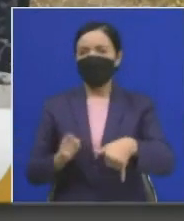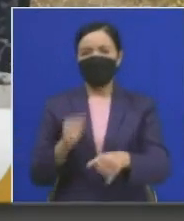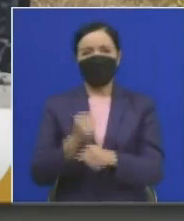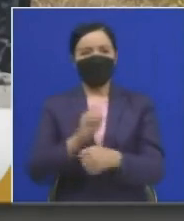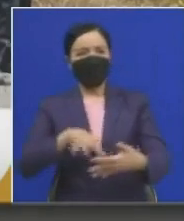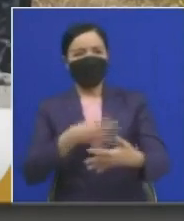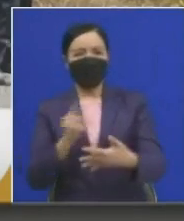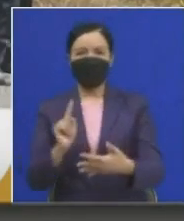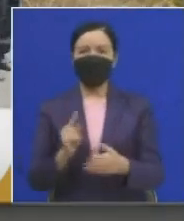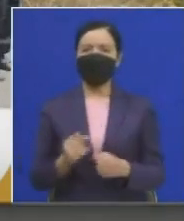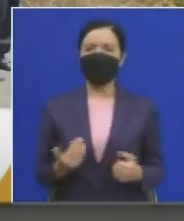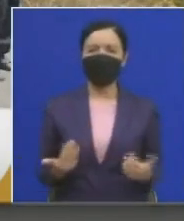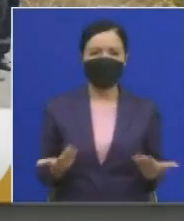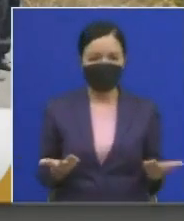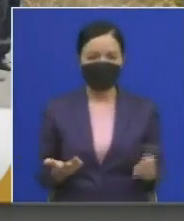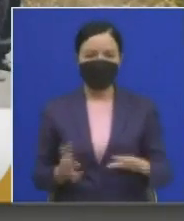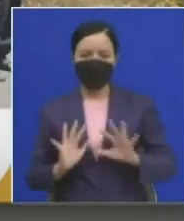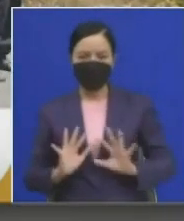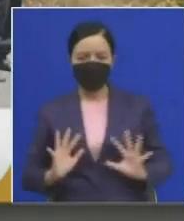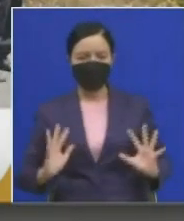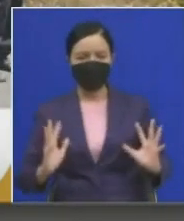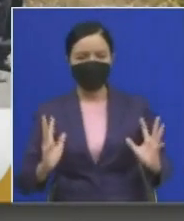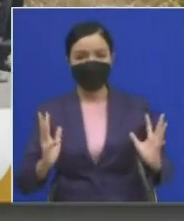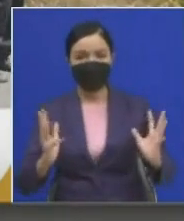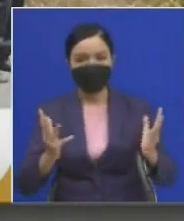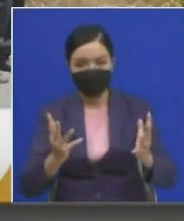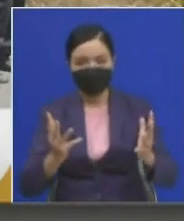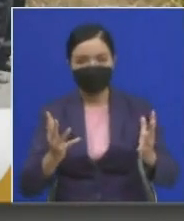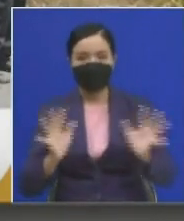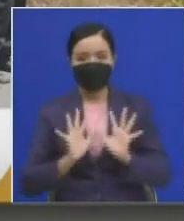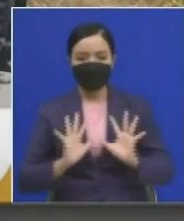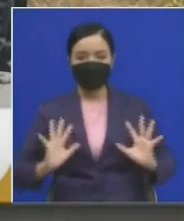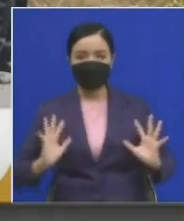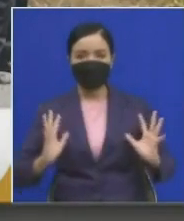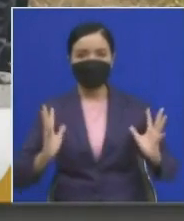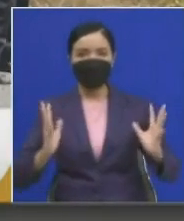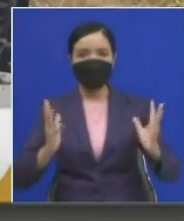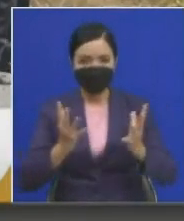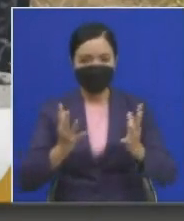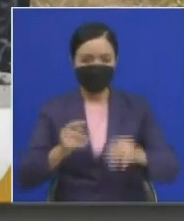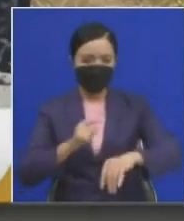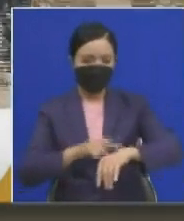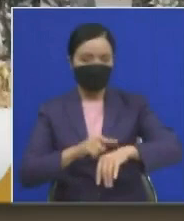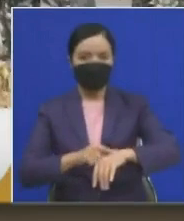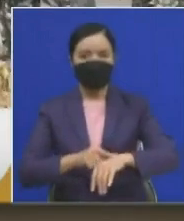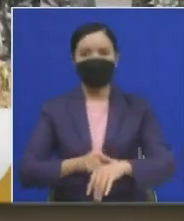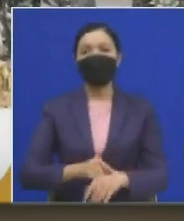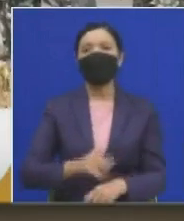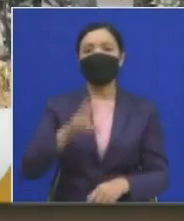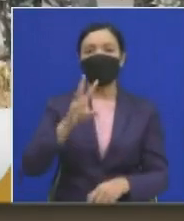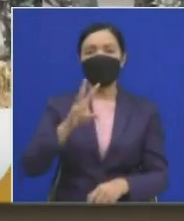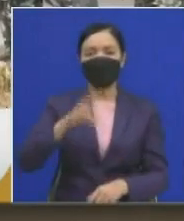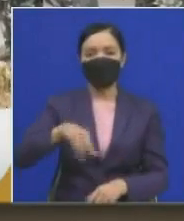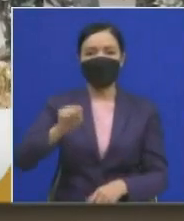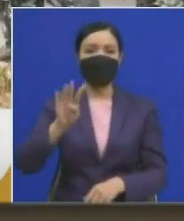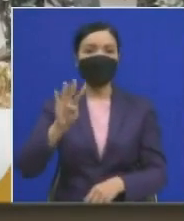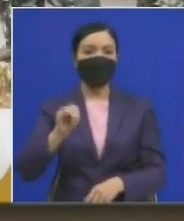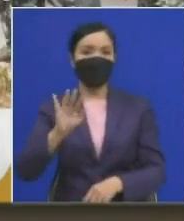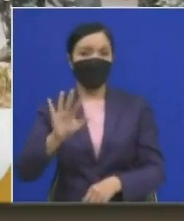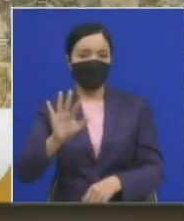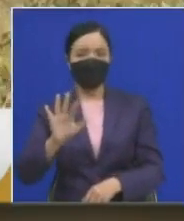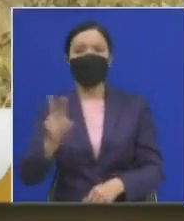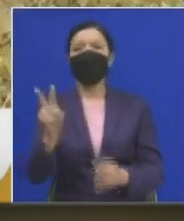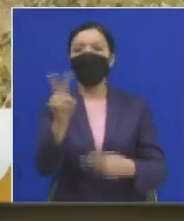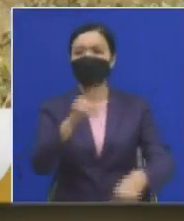ปรบแผน ปิดร้อบริเวดัก่า จนกระทั้งหลงจากนั้น เวลาประมาณ 6 น.45 นาทีอย